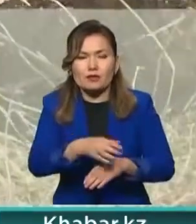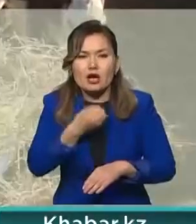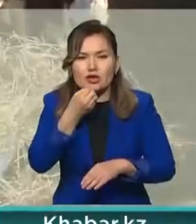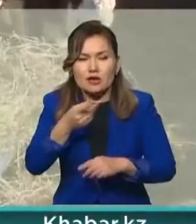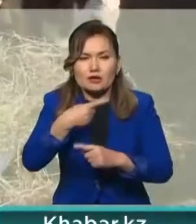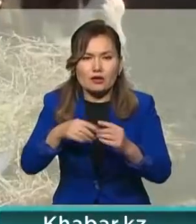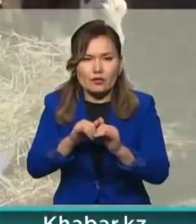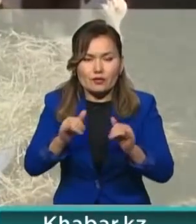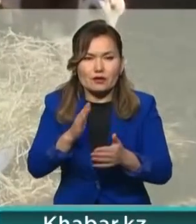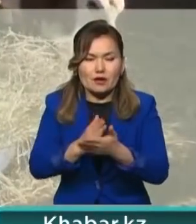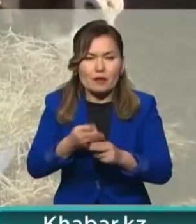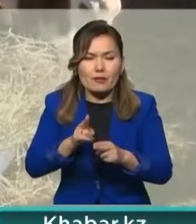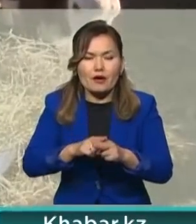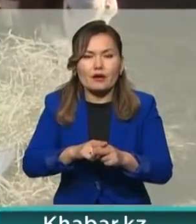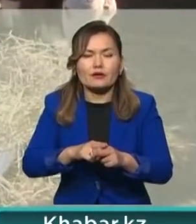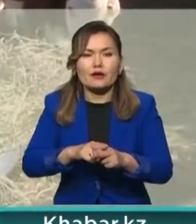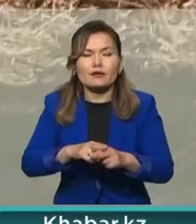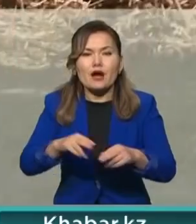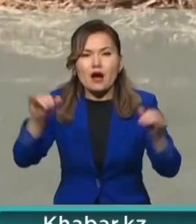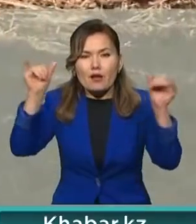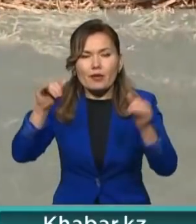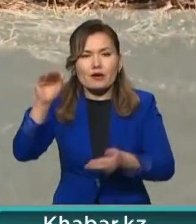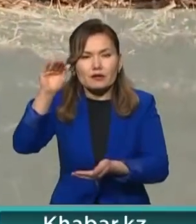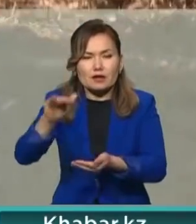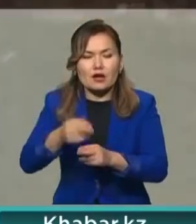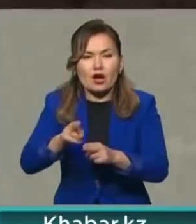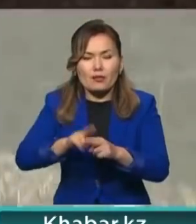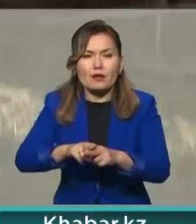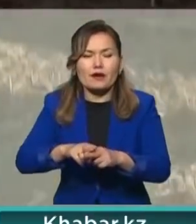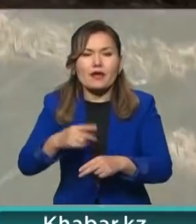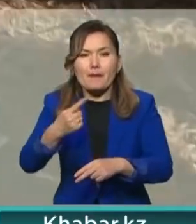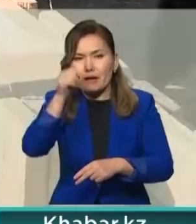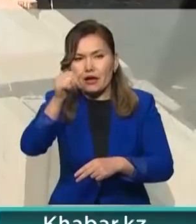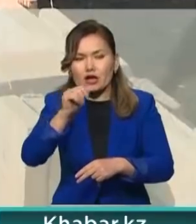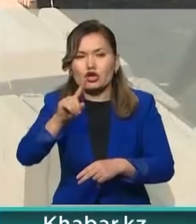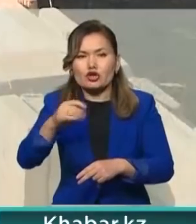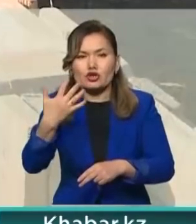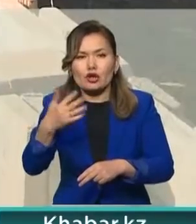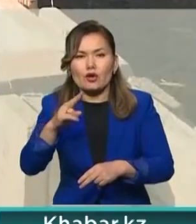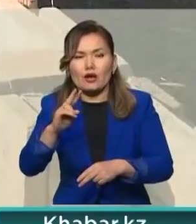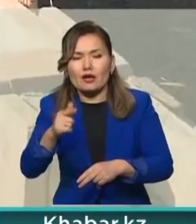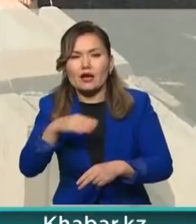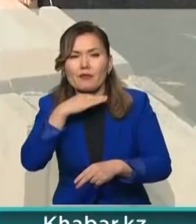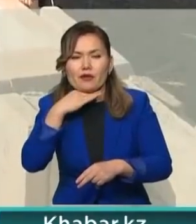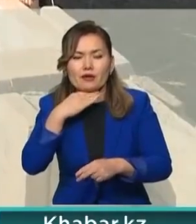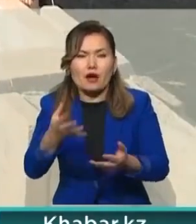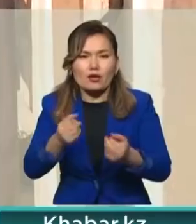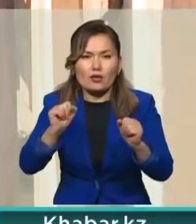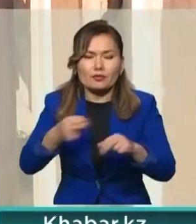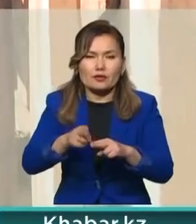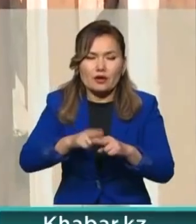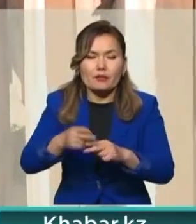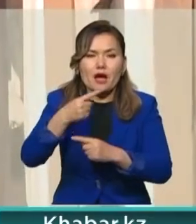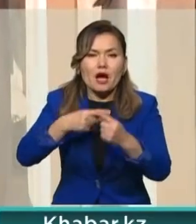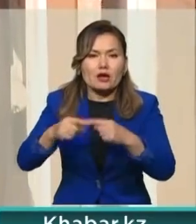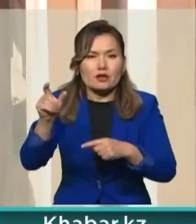төлдеуде. Мына бұзаулардың әрқайсысы енді 6 айдан кейін 150 кг-дан ет береді екен. Басында 100 гектар жер алып іс бастаған кәсіпкер Әділбек Расулиев енді